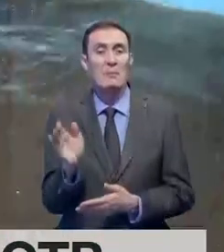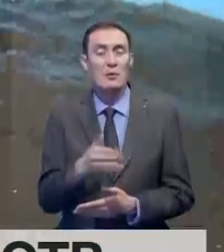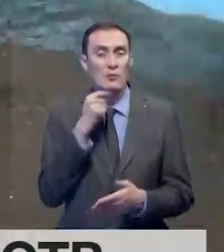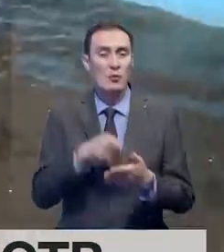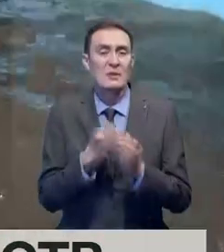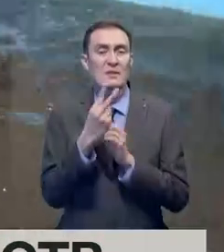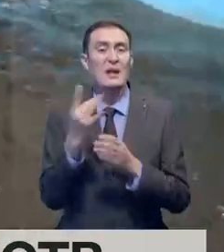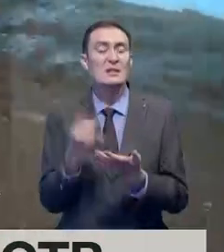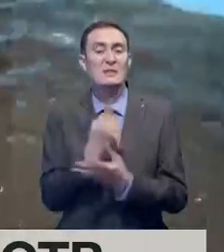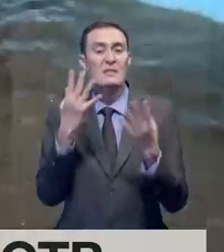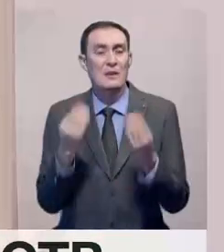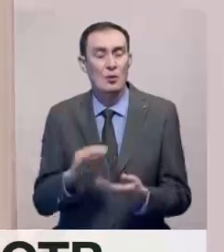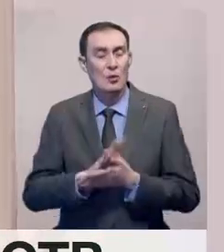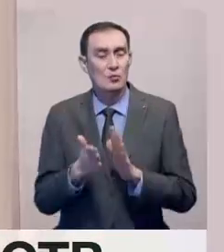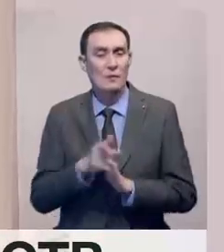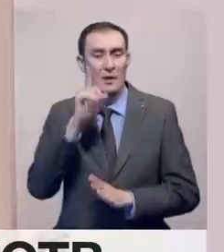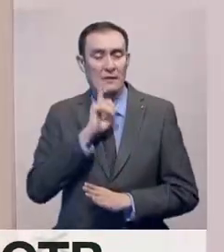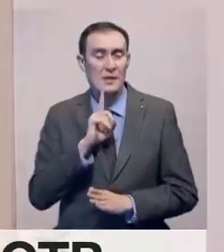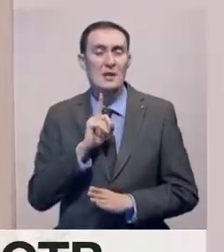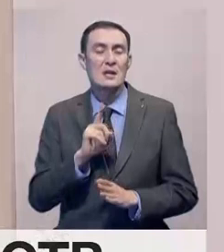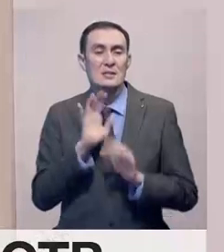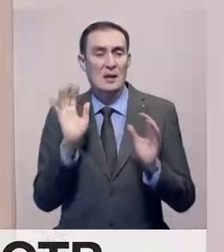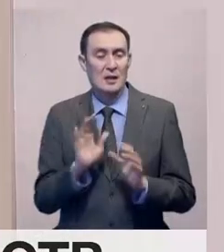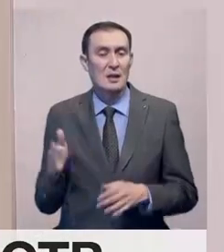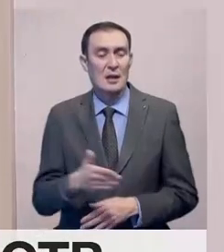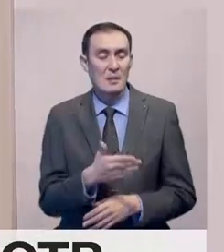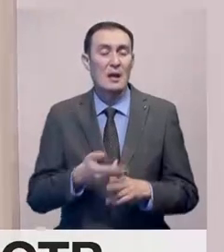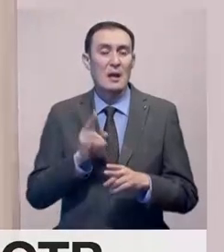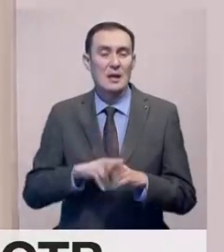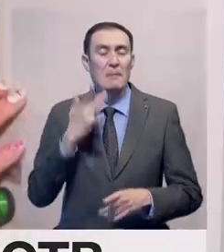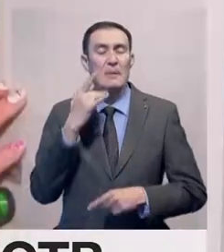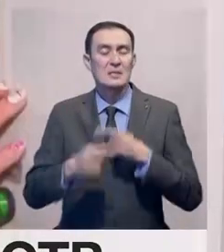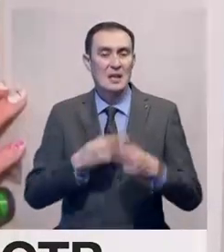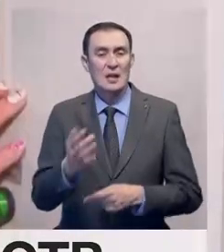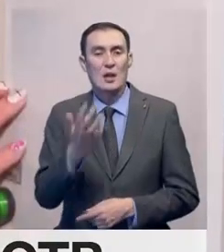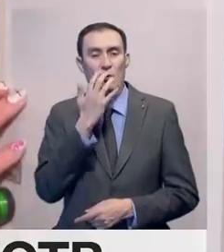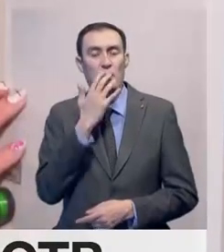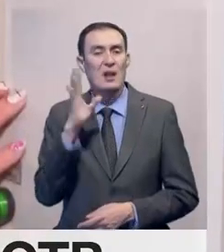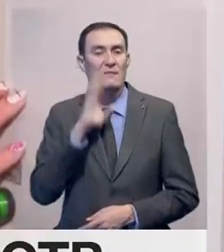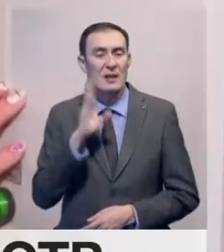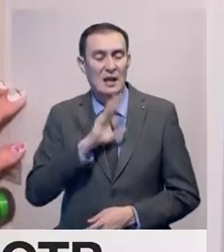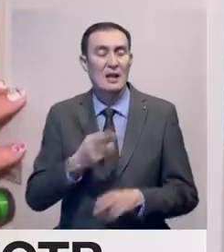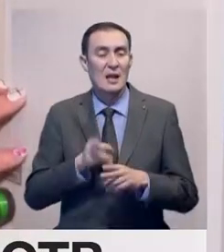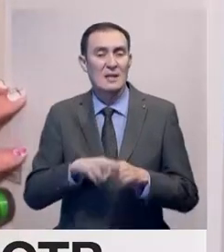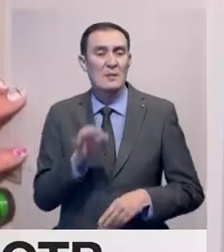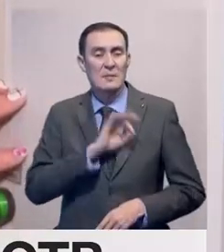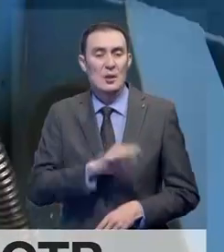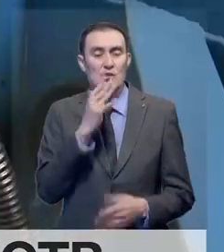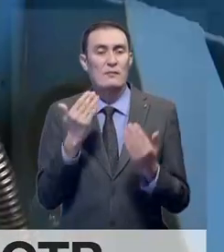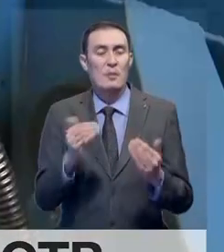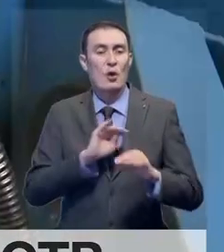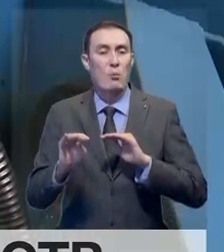кормят 12 раз в день. Но главное условие для комфортного содержания африканского сома – это постоянно теплая вода. Для этого применяют